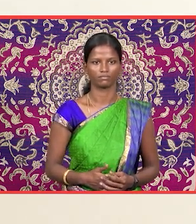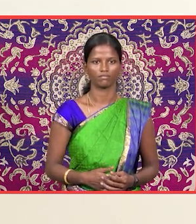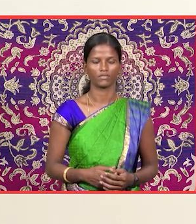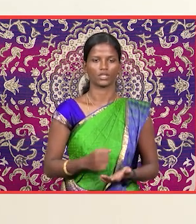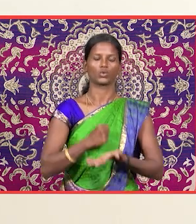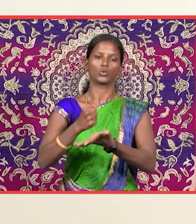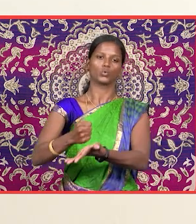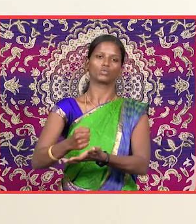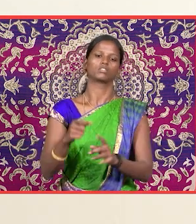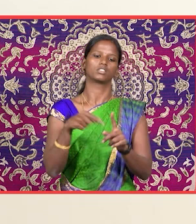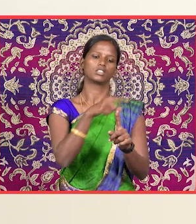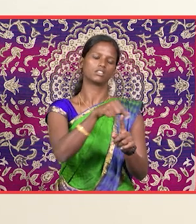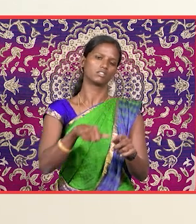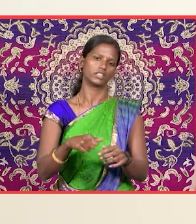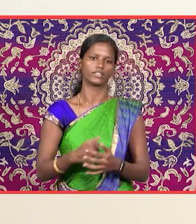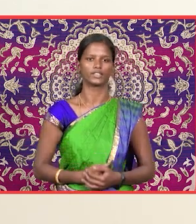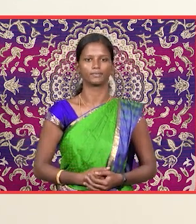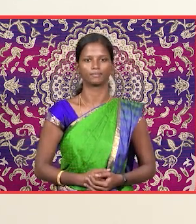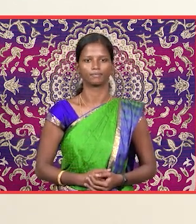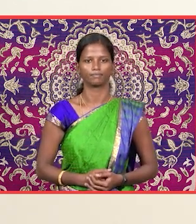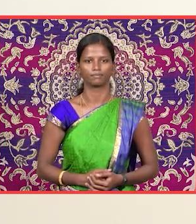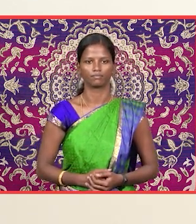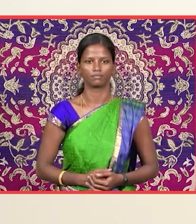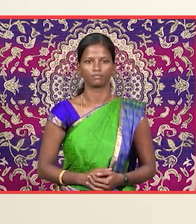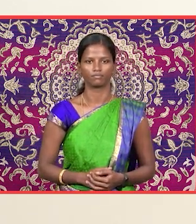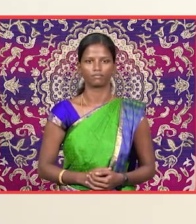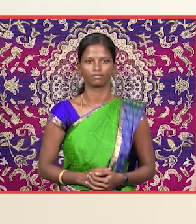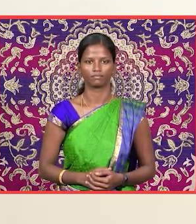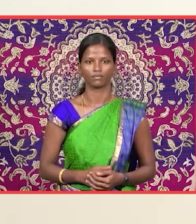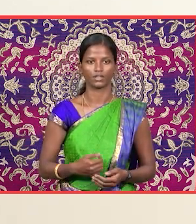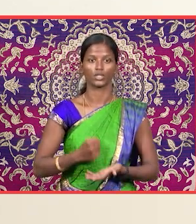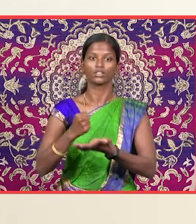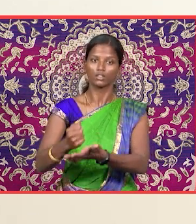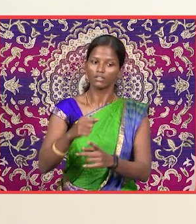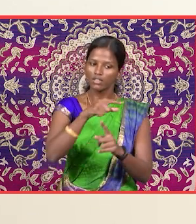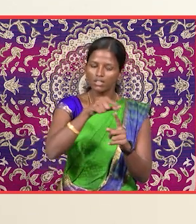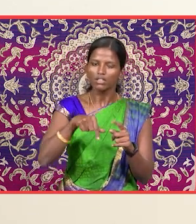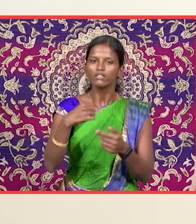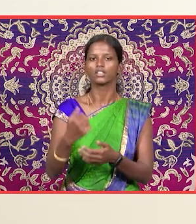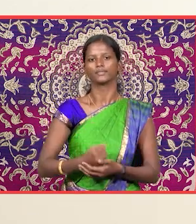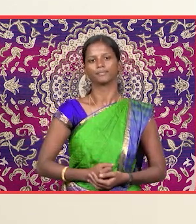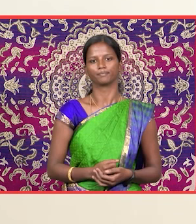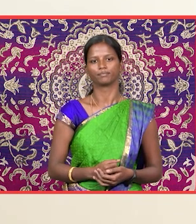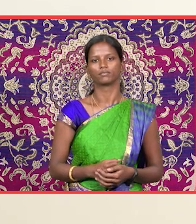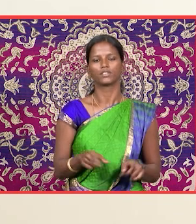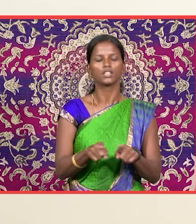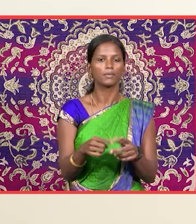கேட்டிருக்காங்க. தரகு சதவீதம் பார்த்தீங்கன்னா கணக்கில் கொடுத்துருக்கிறது பார்த்தீங்கன்னா தரகு சதவீதம் எவ்வளோ கொடுத்துருக்காங்க?